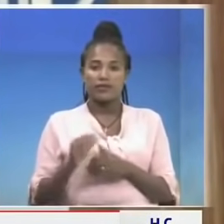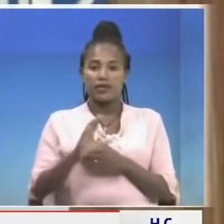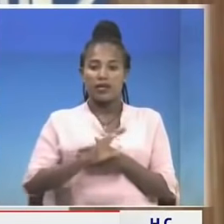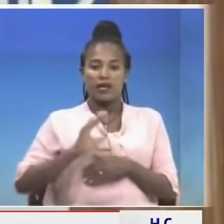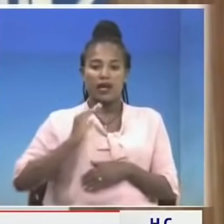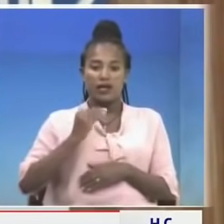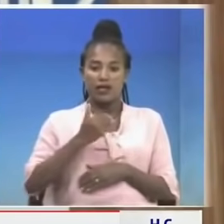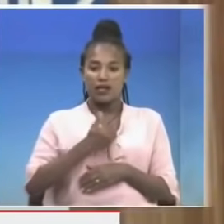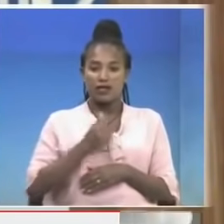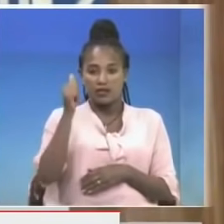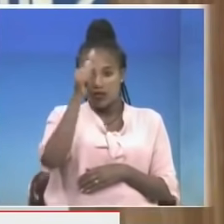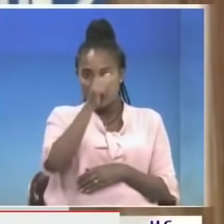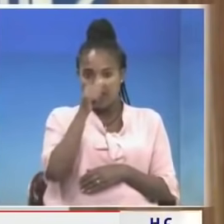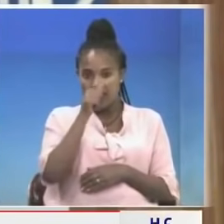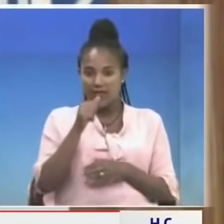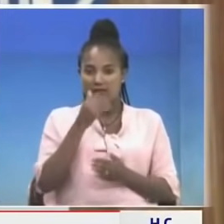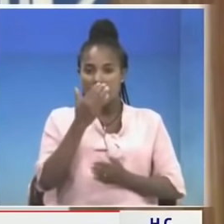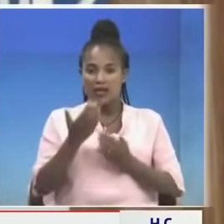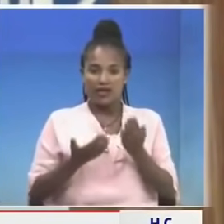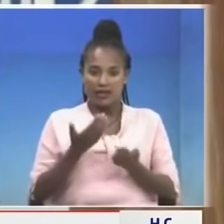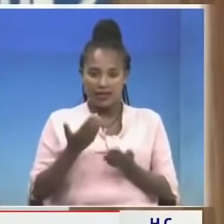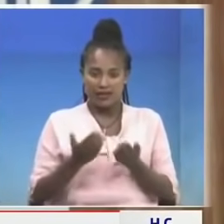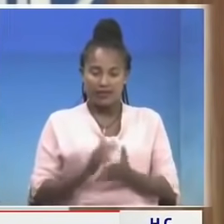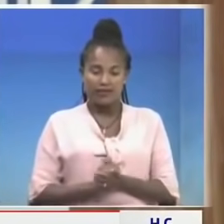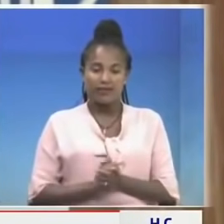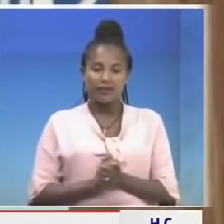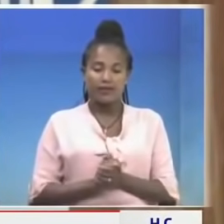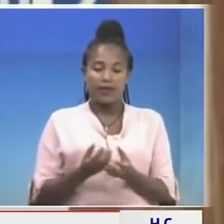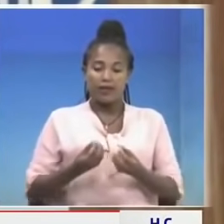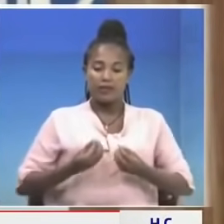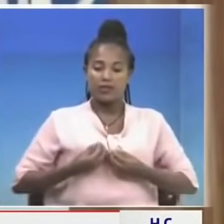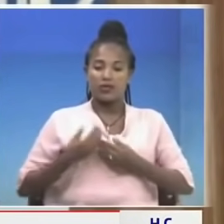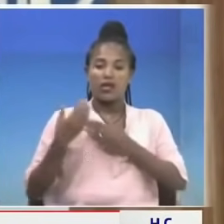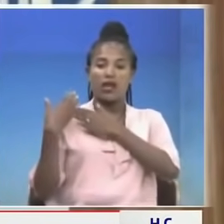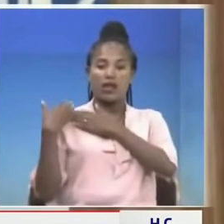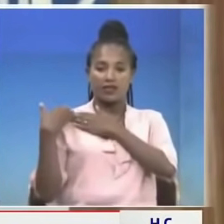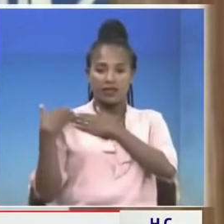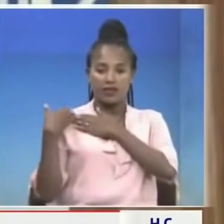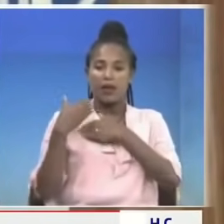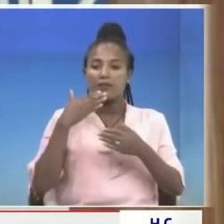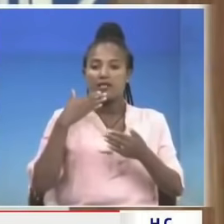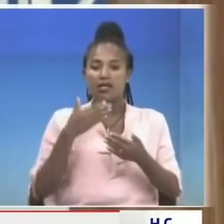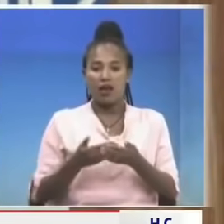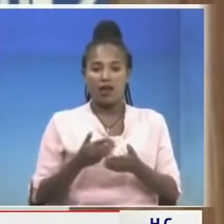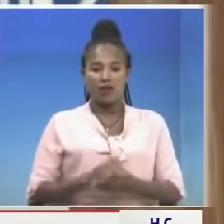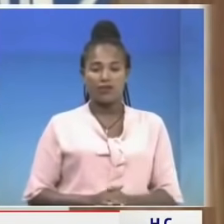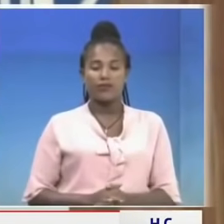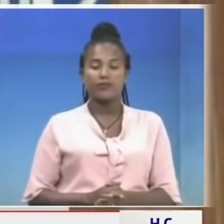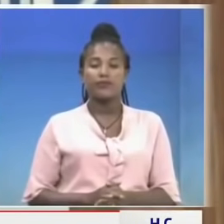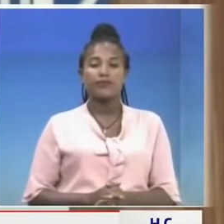ሀገራችንን ኢትዮጵያን እንዳገለግል ለሰጣችሁኝ ኃላፊነት አመሰግናለሁ።